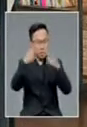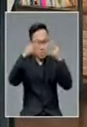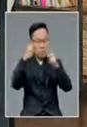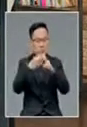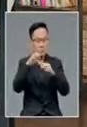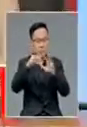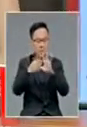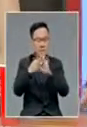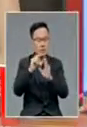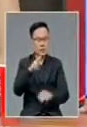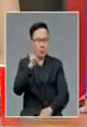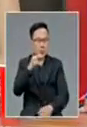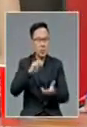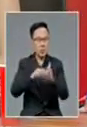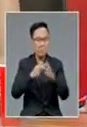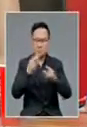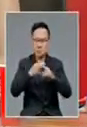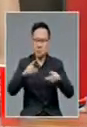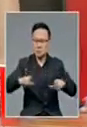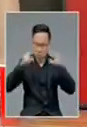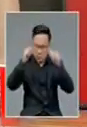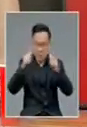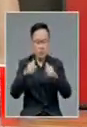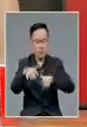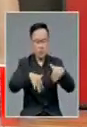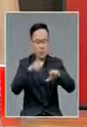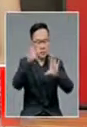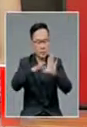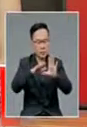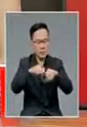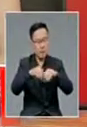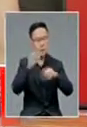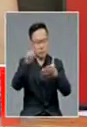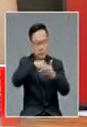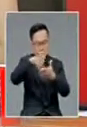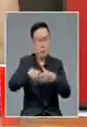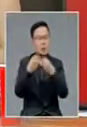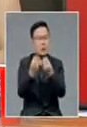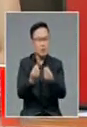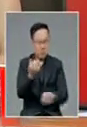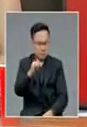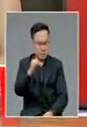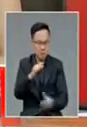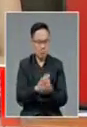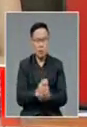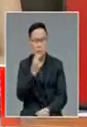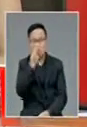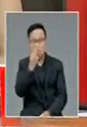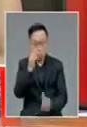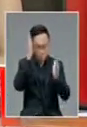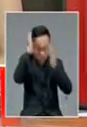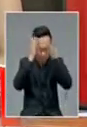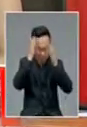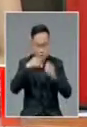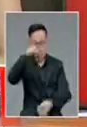องเนี่ยแน่นอนขายได้อยู่แล้วเขาก็หวังว่าอย่างนั้นก็เดี๋ยวติดตามดูนะครับกลางปีน่าจะเห็นภาพแล้วถัดจากมาเลเซียเนี่ยปลายปี